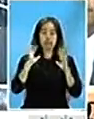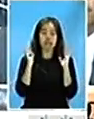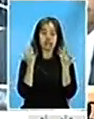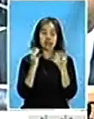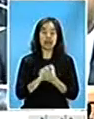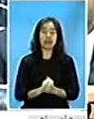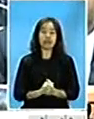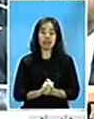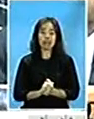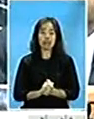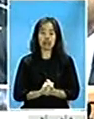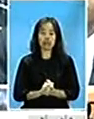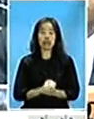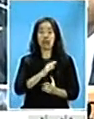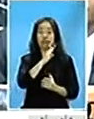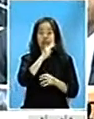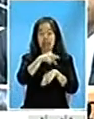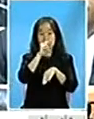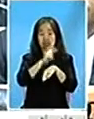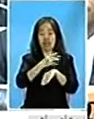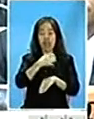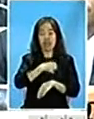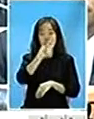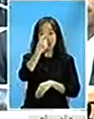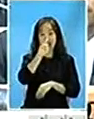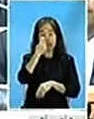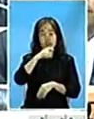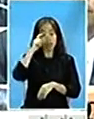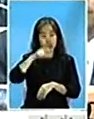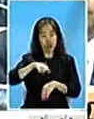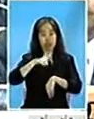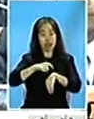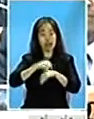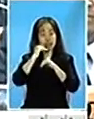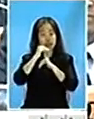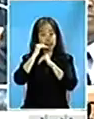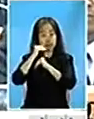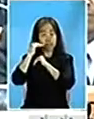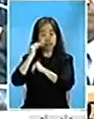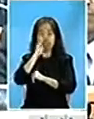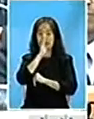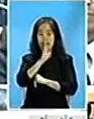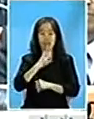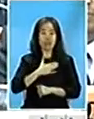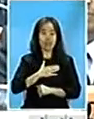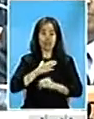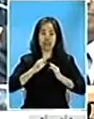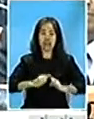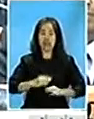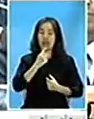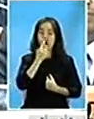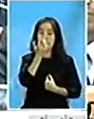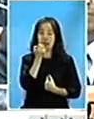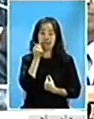ำได้เพราะนั้นถ้าท่านประธานจะสอบถามว่าแล้วจะต้องได้เวลาเท่านั้นเท่านี้เป๊ะเนี่ยกระผมไม่อยู่ในฐานะรับปาก